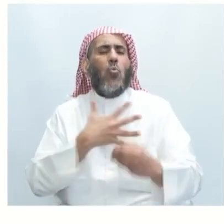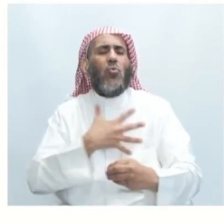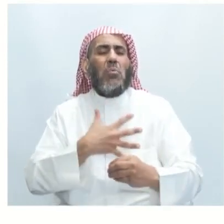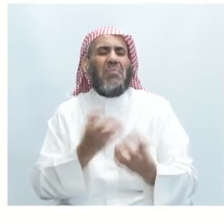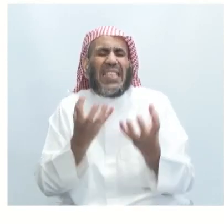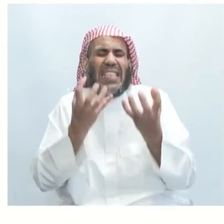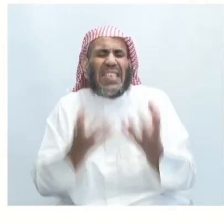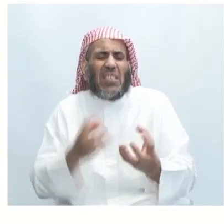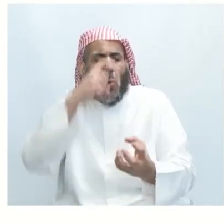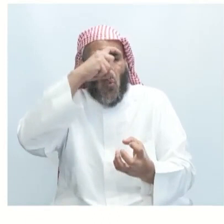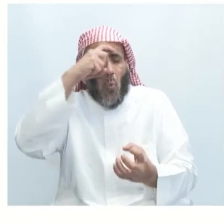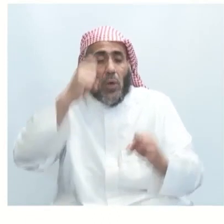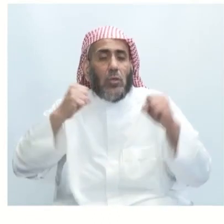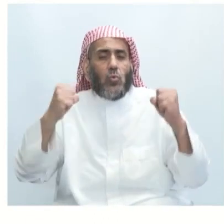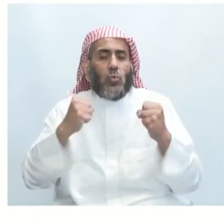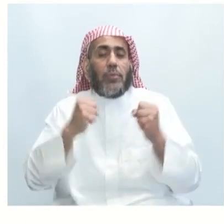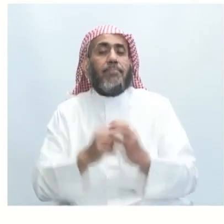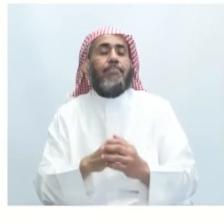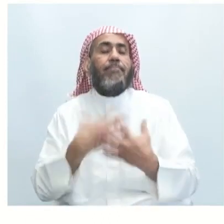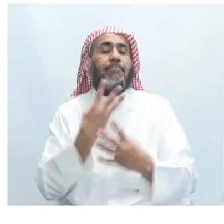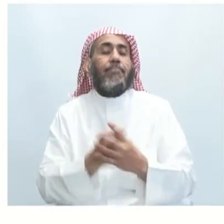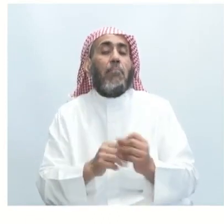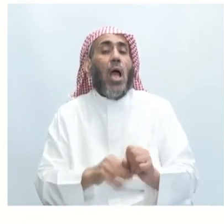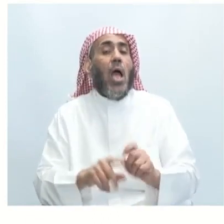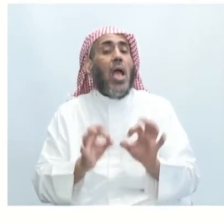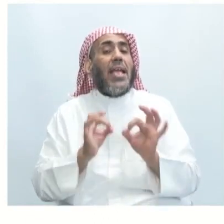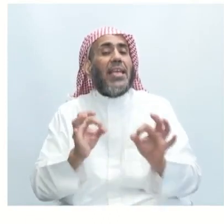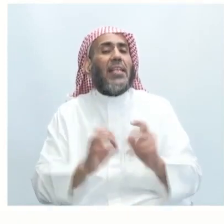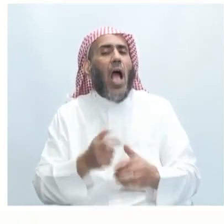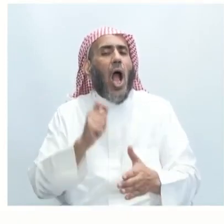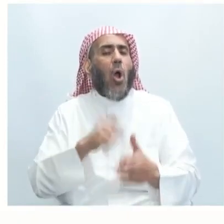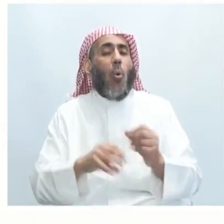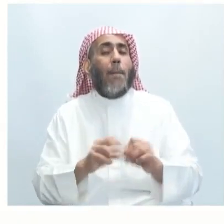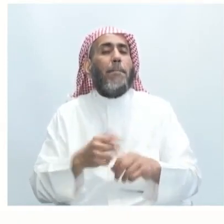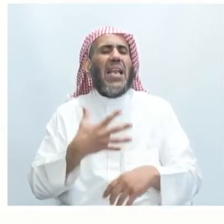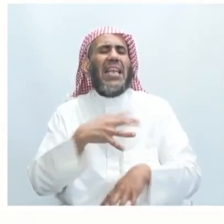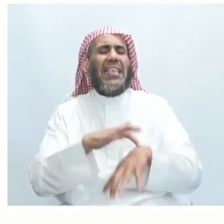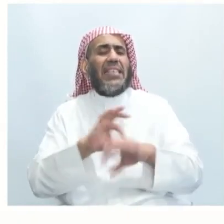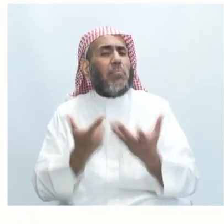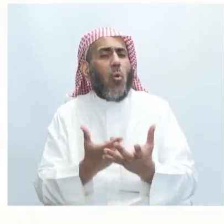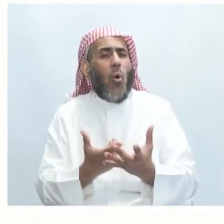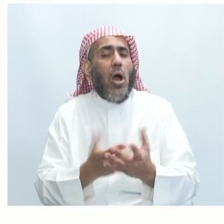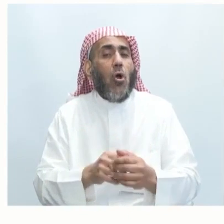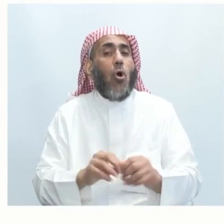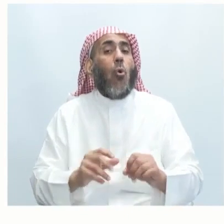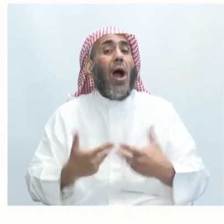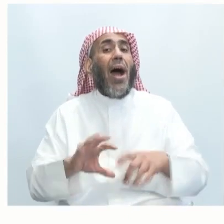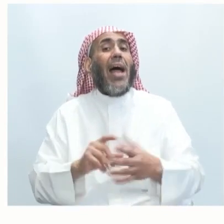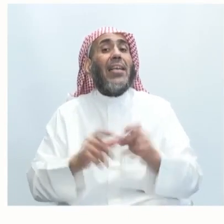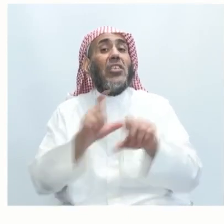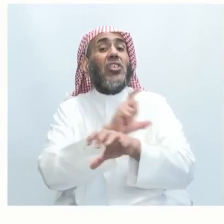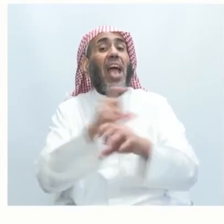من ضغط وجهد ابنائي وبناتي الطلاب ما يتحكم بالاحساس من هو من يتحكم بالاحساس هو